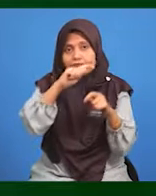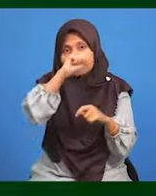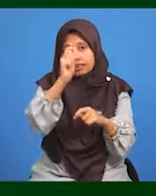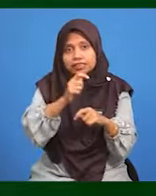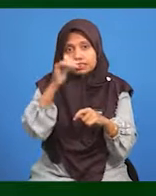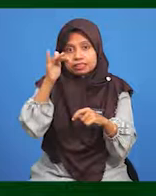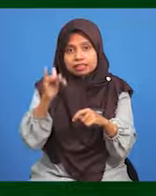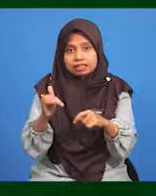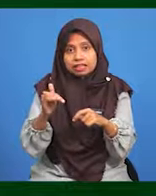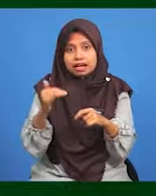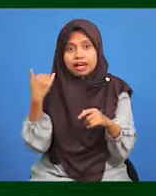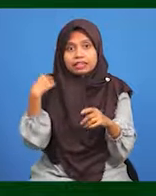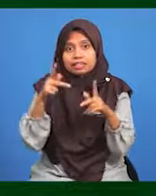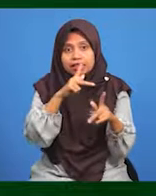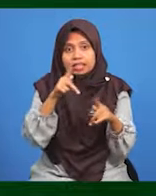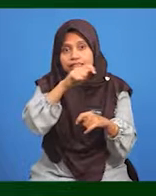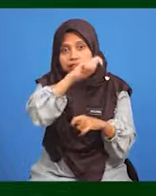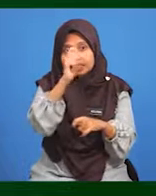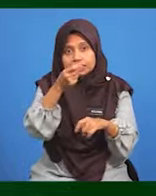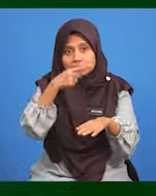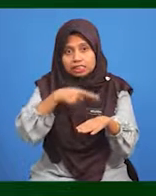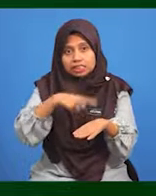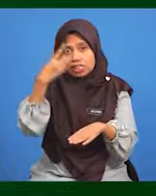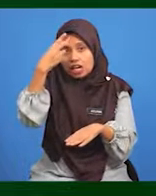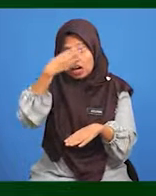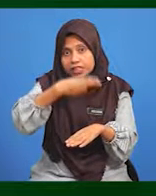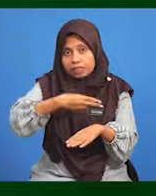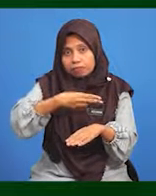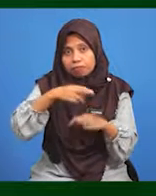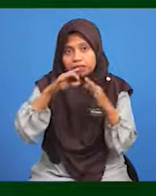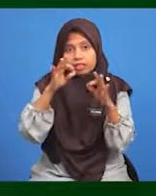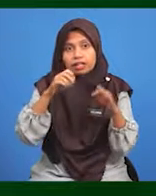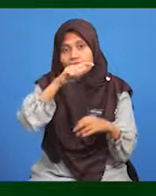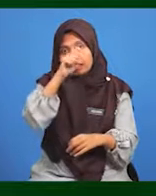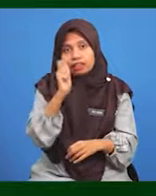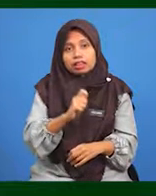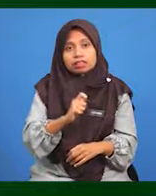mengandungi kata tanya di hadapan ayat